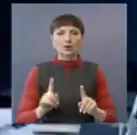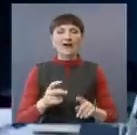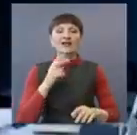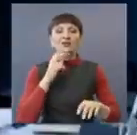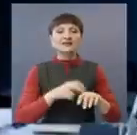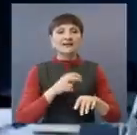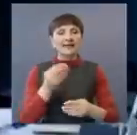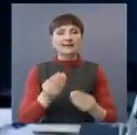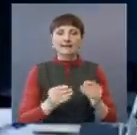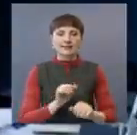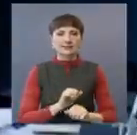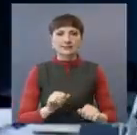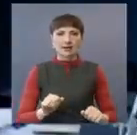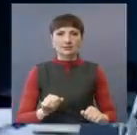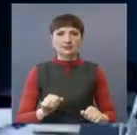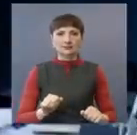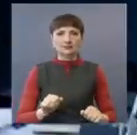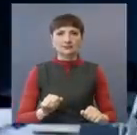лекарством играть нельзя.